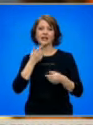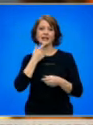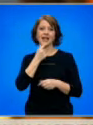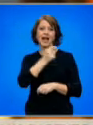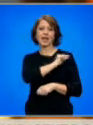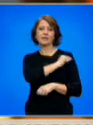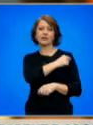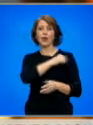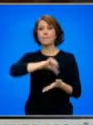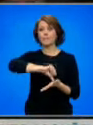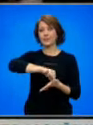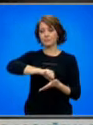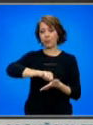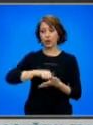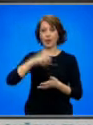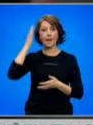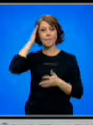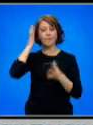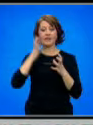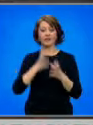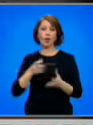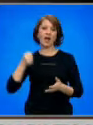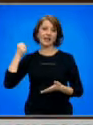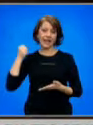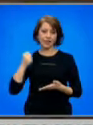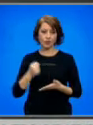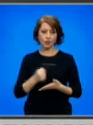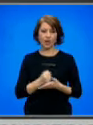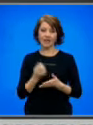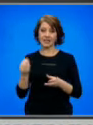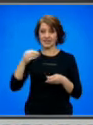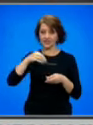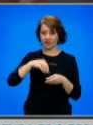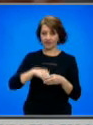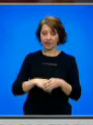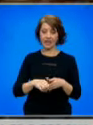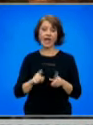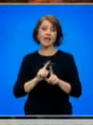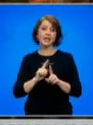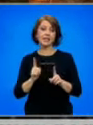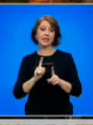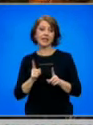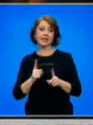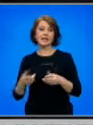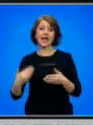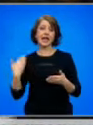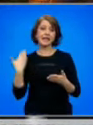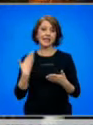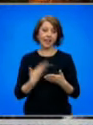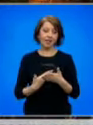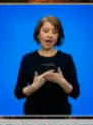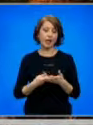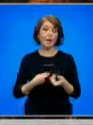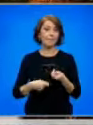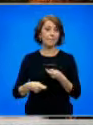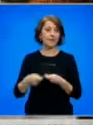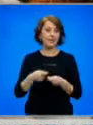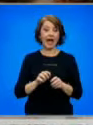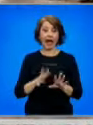паспорти. Правителството настоява за въвеждането им, за да се избегне повторно затваряне на бизнеса. Ако мярката бъде